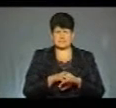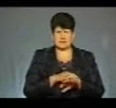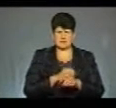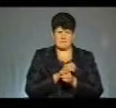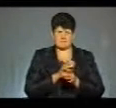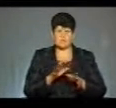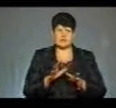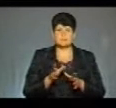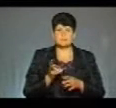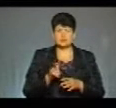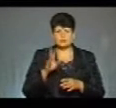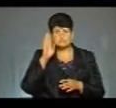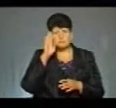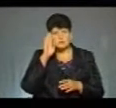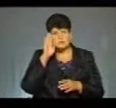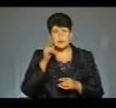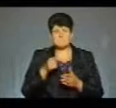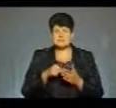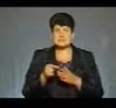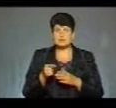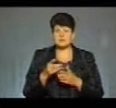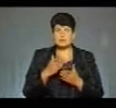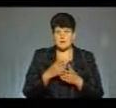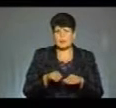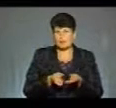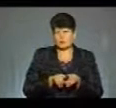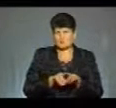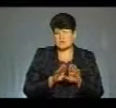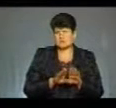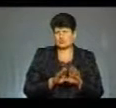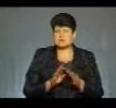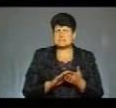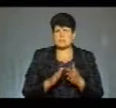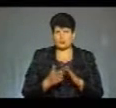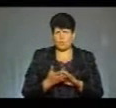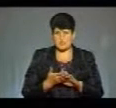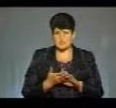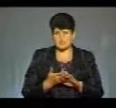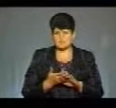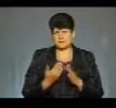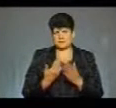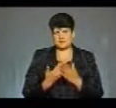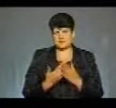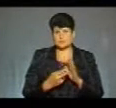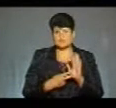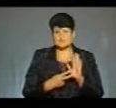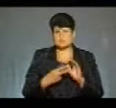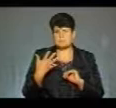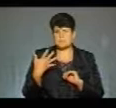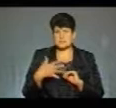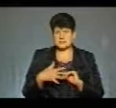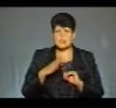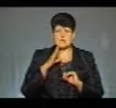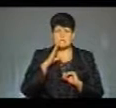мешканець міста Тернополя. І ми мали подібну ситуацію. Близько 7:50